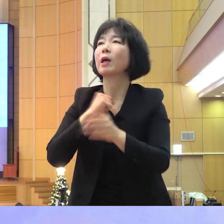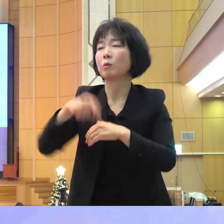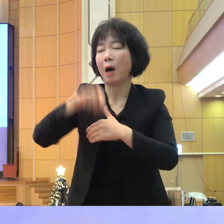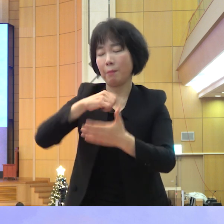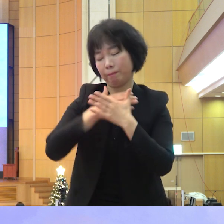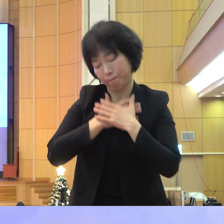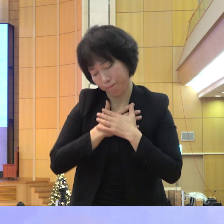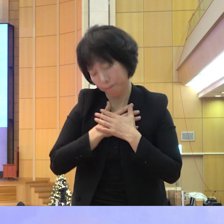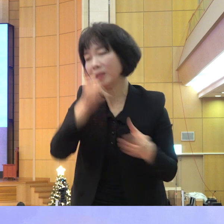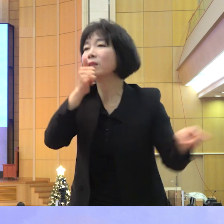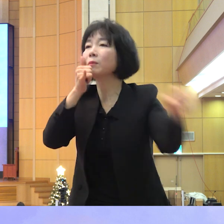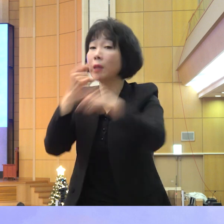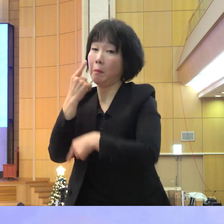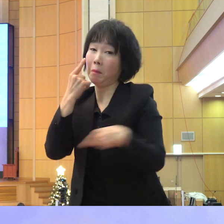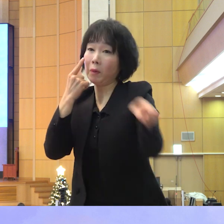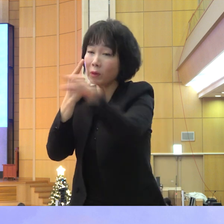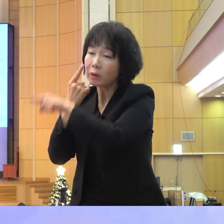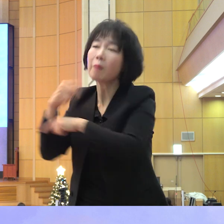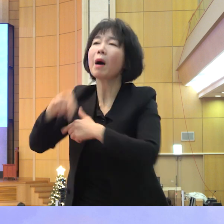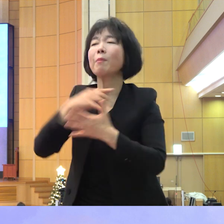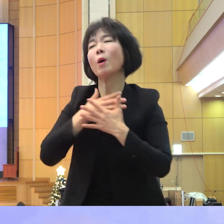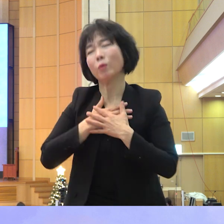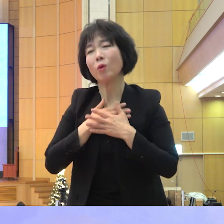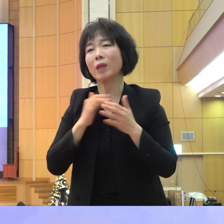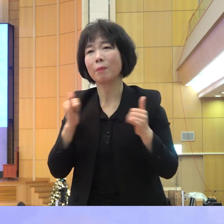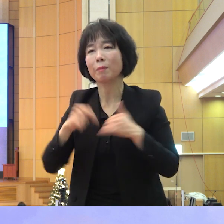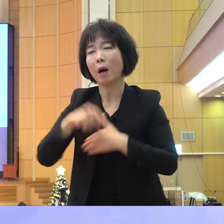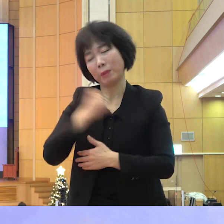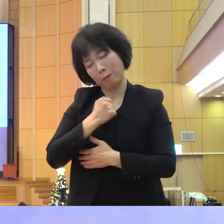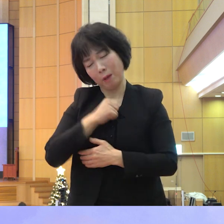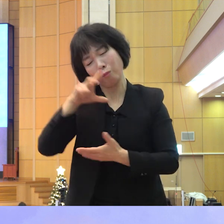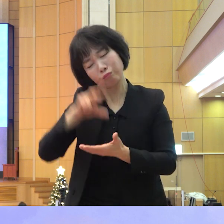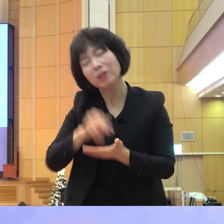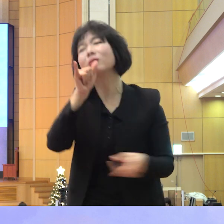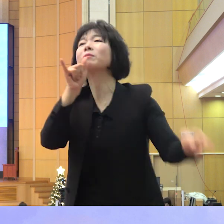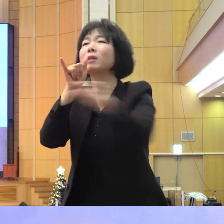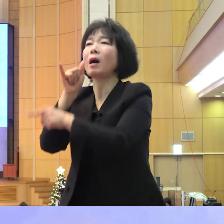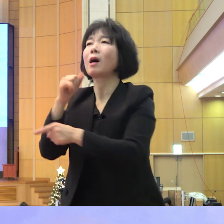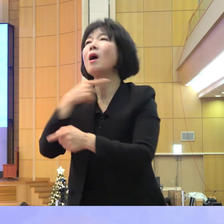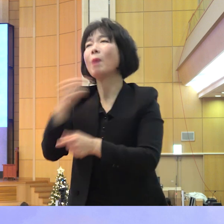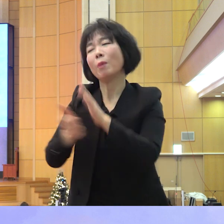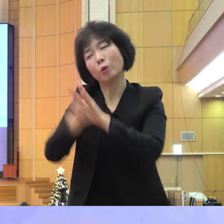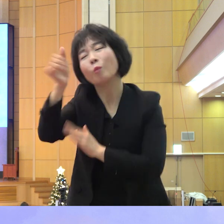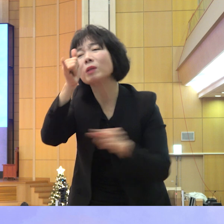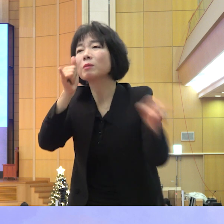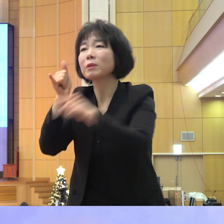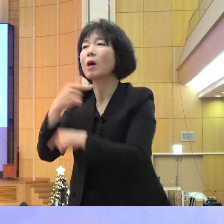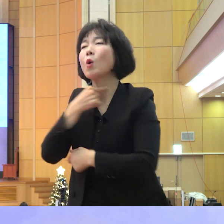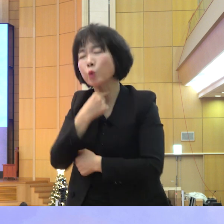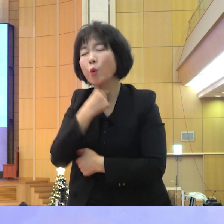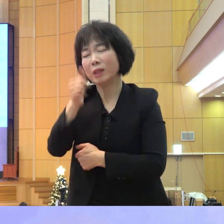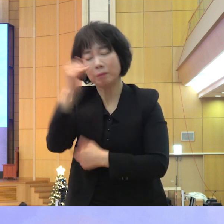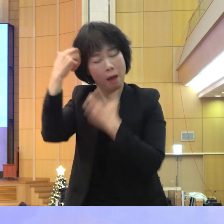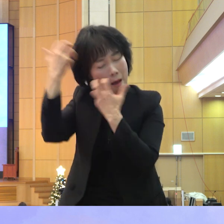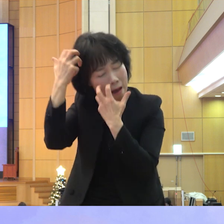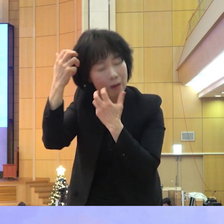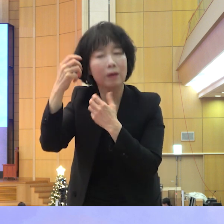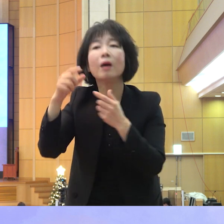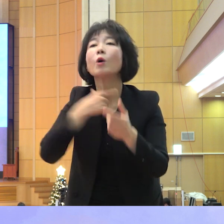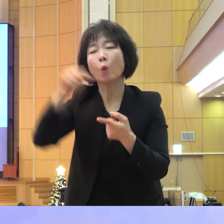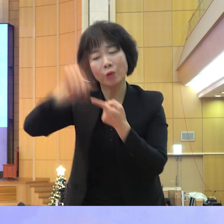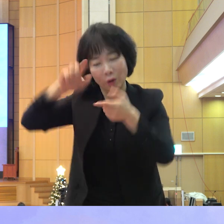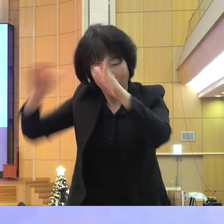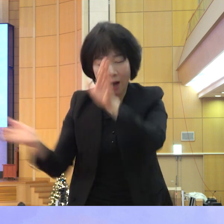믿음으로 손을 얹었습니다. 가슴에 손을 얹었습니다. 마음으로 소망합니다. 마음으로 소원합니다.